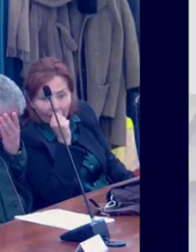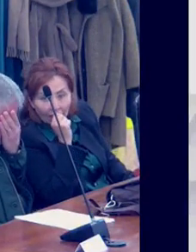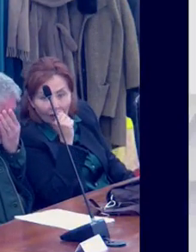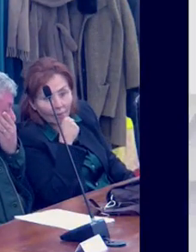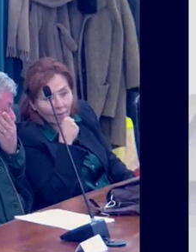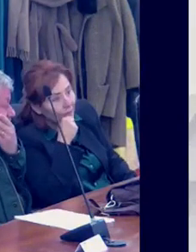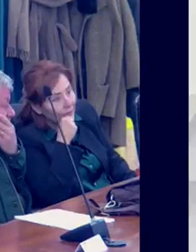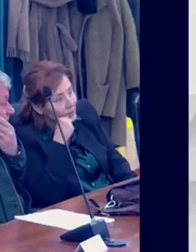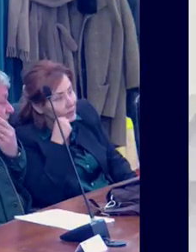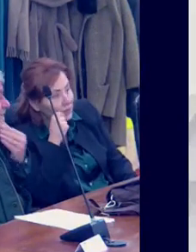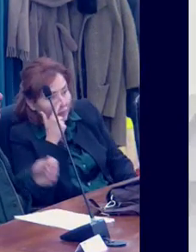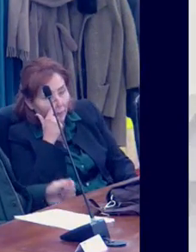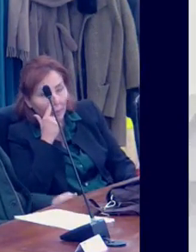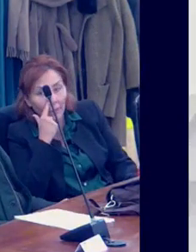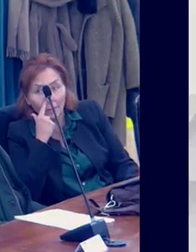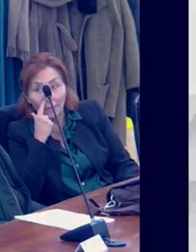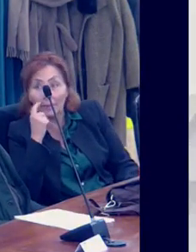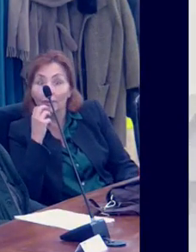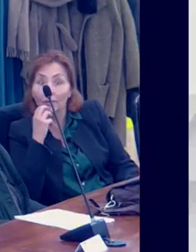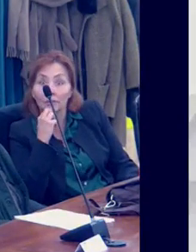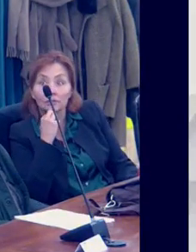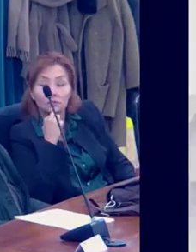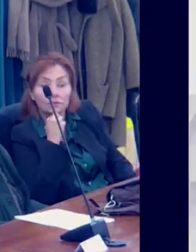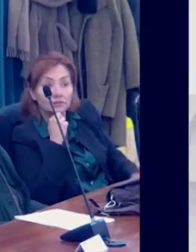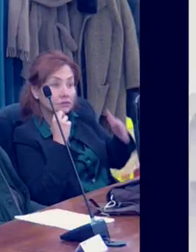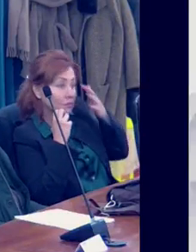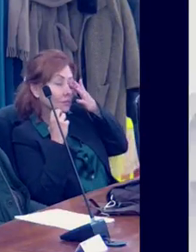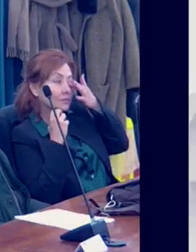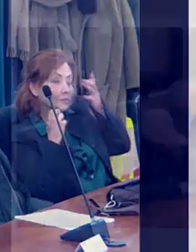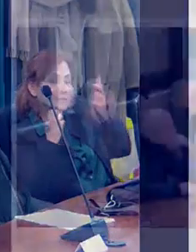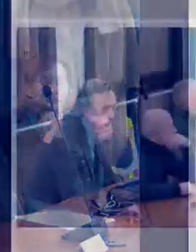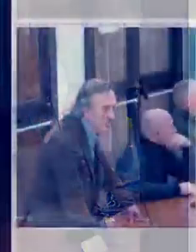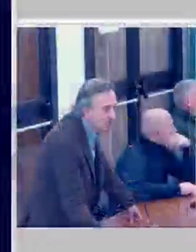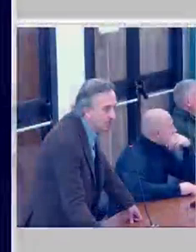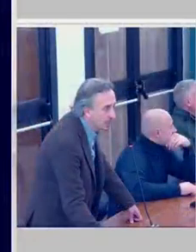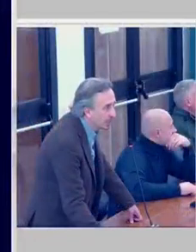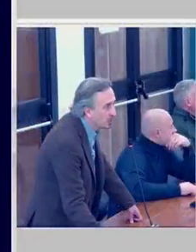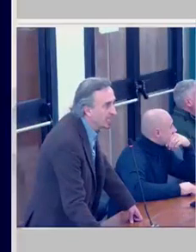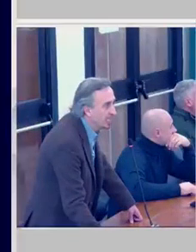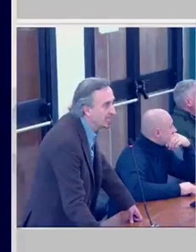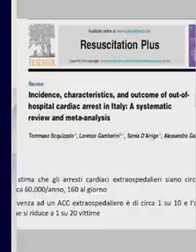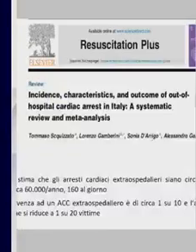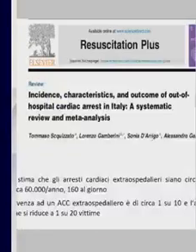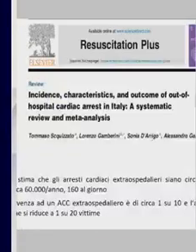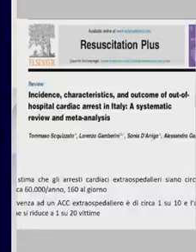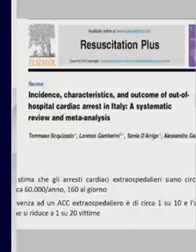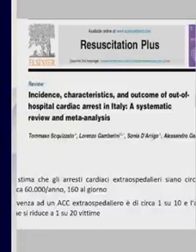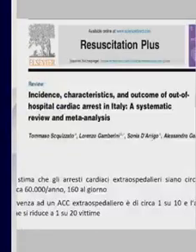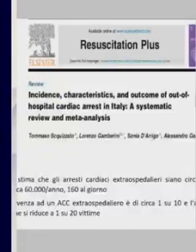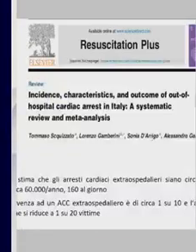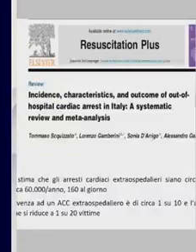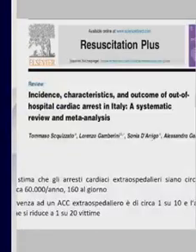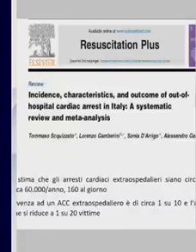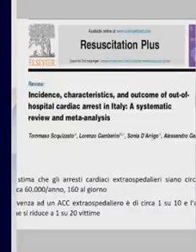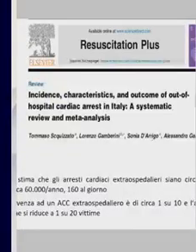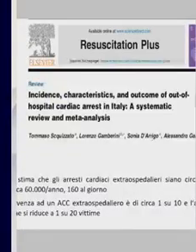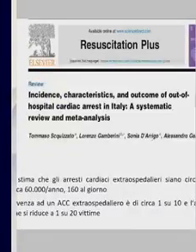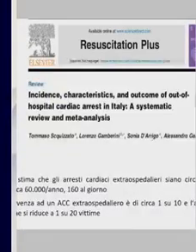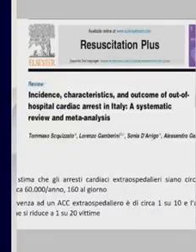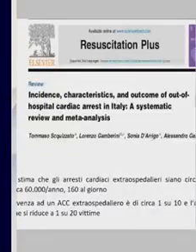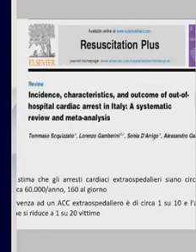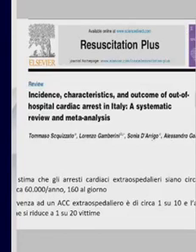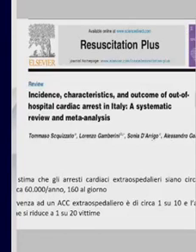Sì. Allora, vi do qualche numero. Non è facile raccogliere numeri sulle arresti cardiaci perché in Italia non abbiamo ancora purtroppo un